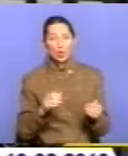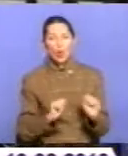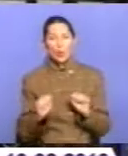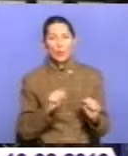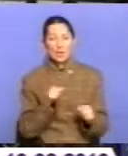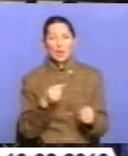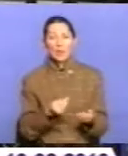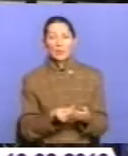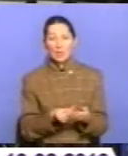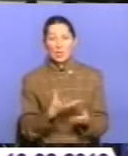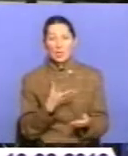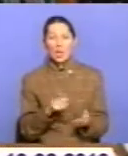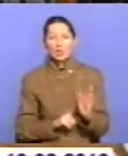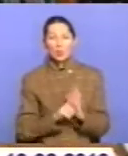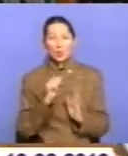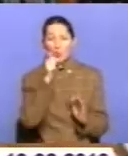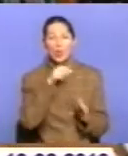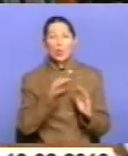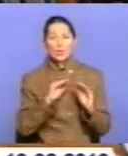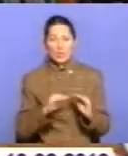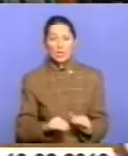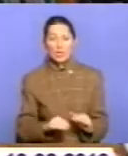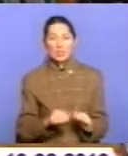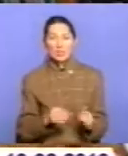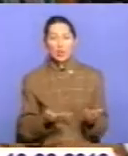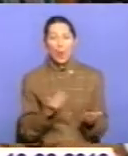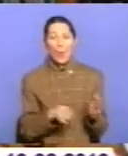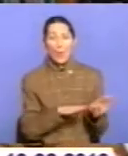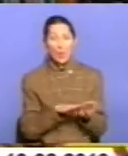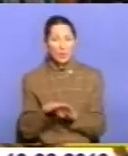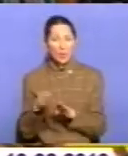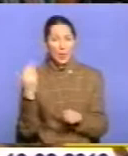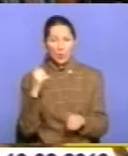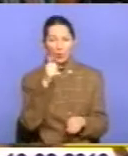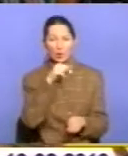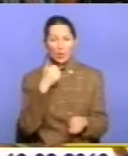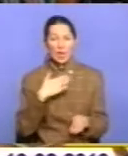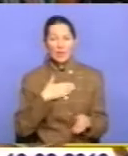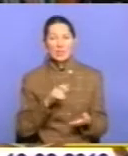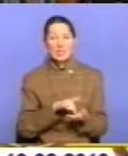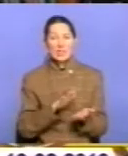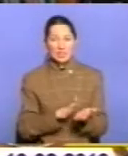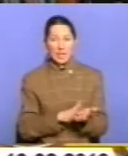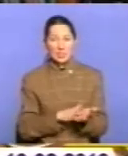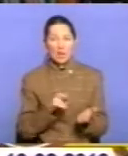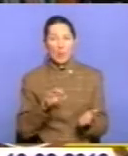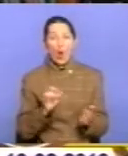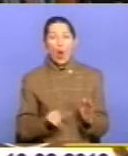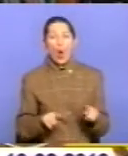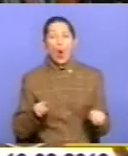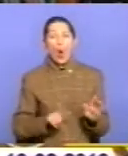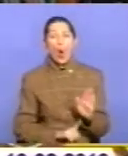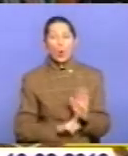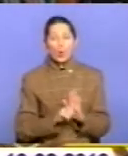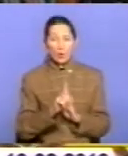з початку року знизилася. Якщо порівнювати за попередні роки, то в нас і реєстрація постановчих документів, реєстрація земельних